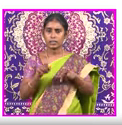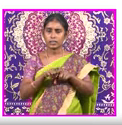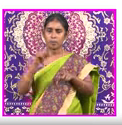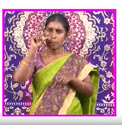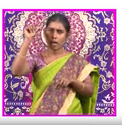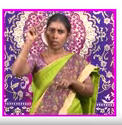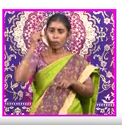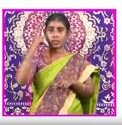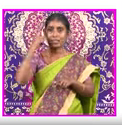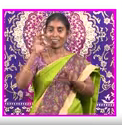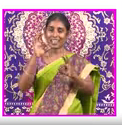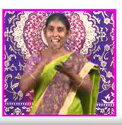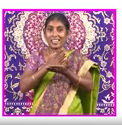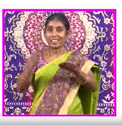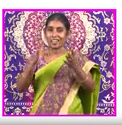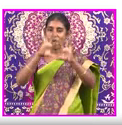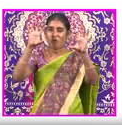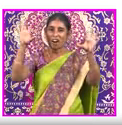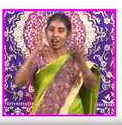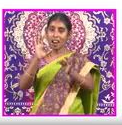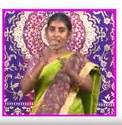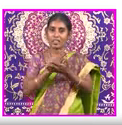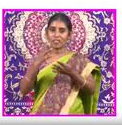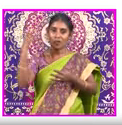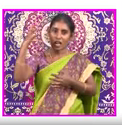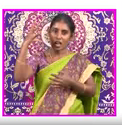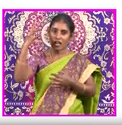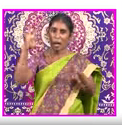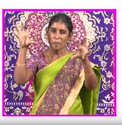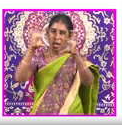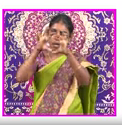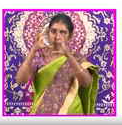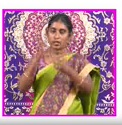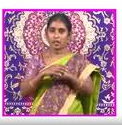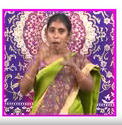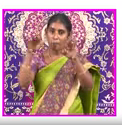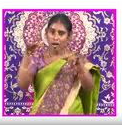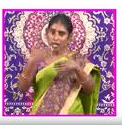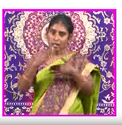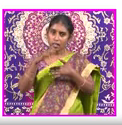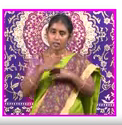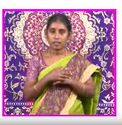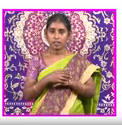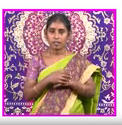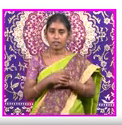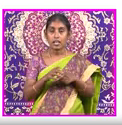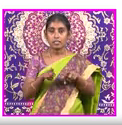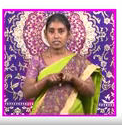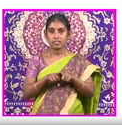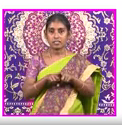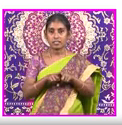பார்த்த உடனே தெரியும், தெளிவான வானம் இருக்கிறதா, இல்லை வெயில் அடிக்குதா, இல்லை பாதி மேகமூட்டம் இருக்குதா, இல்லை மழைப்பொழிவு இருக்கிறதா. இந்த